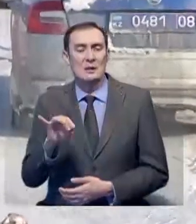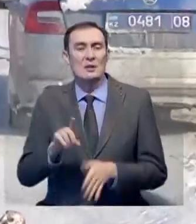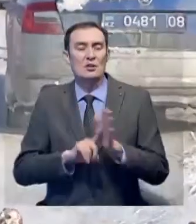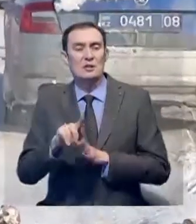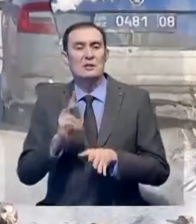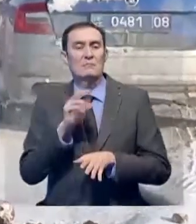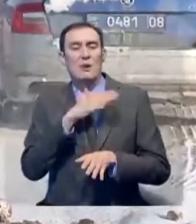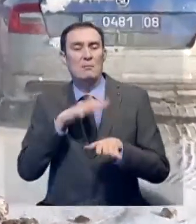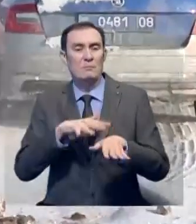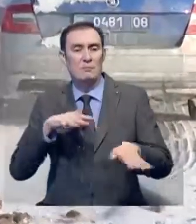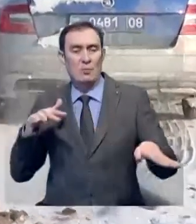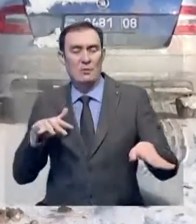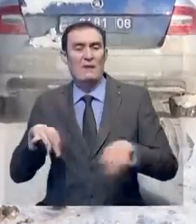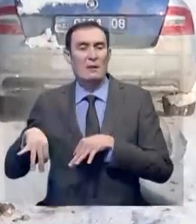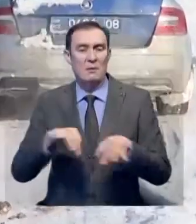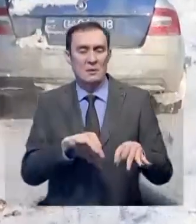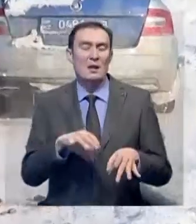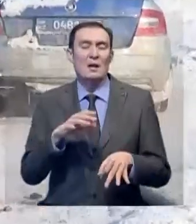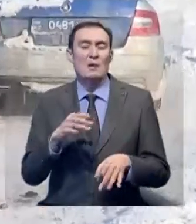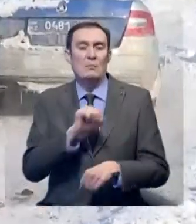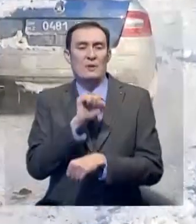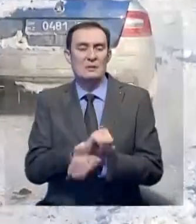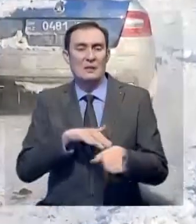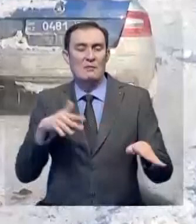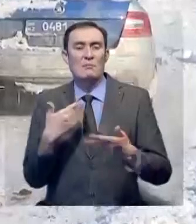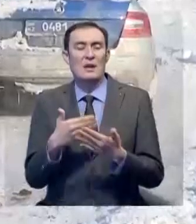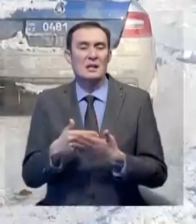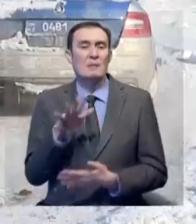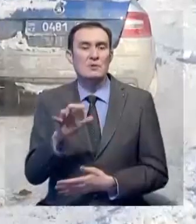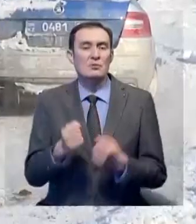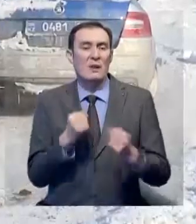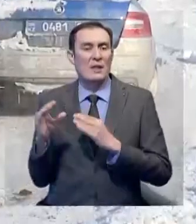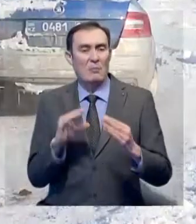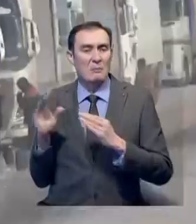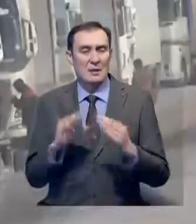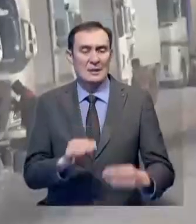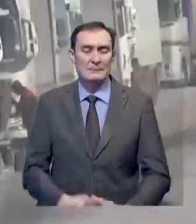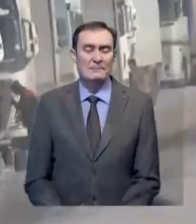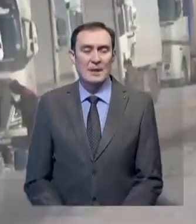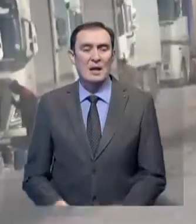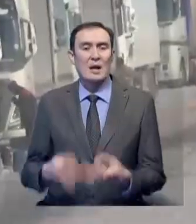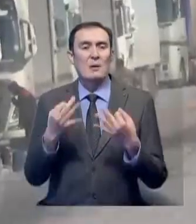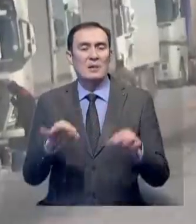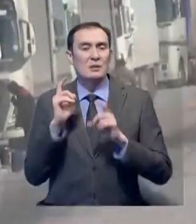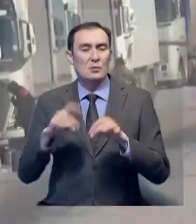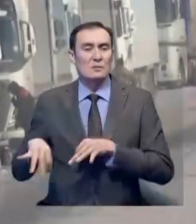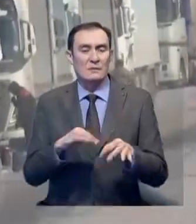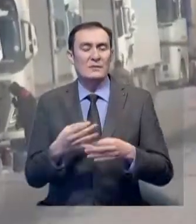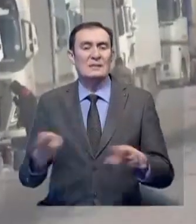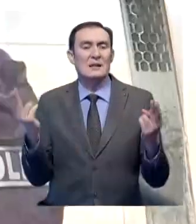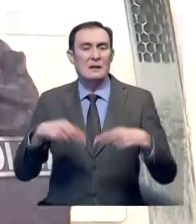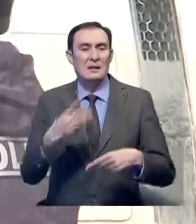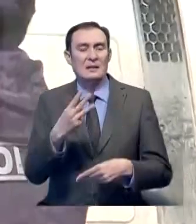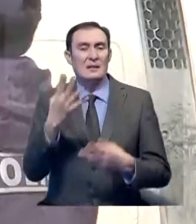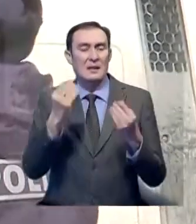образовались километровые пробки. Здесь простаивают порядка 500 автомобилей. Проезд для больших грузов закрыли 3 дня